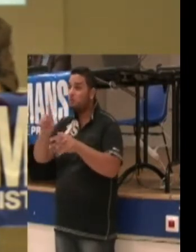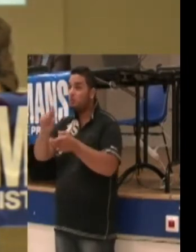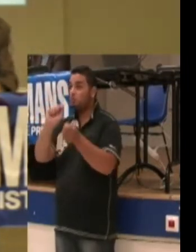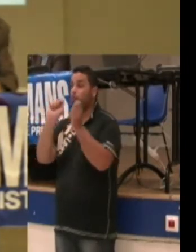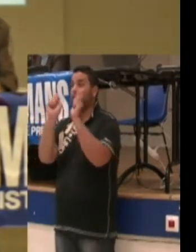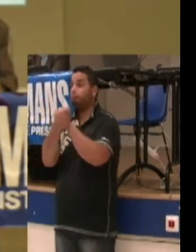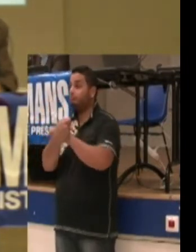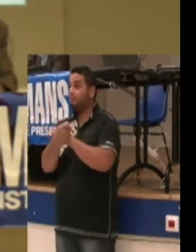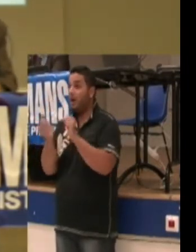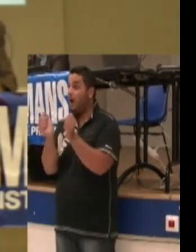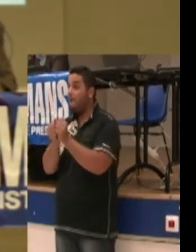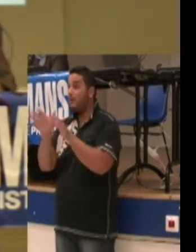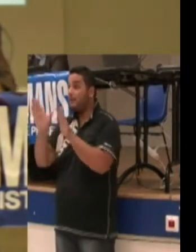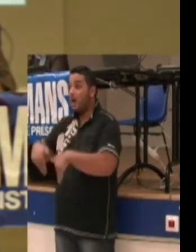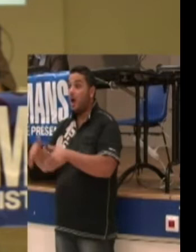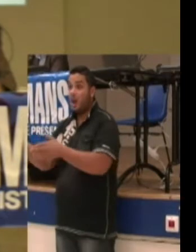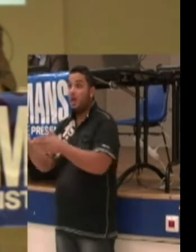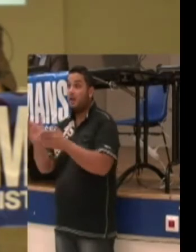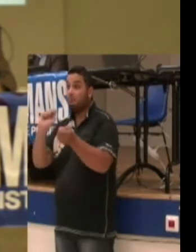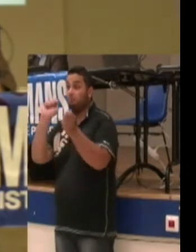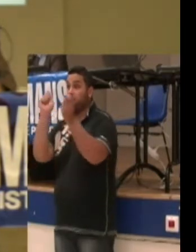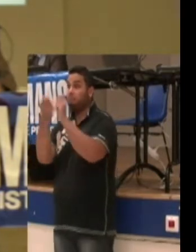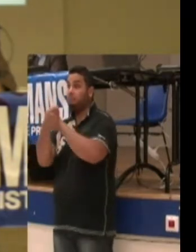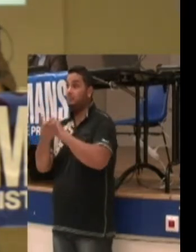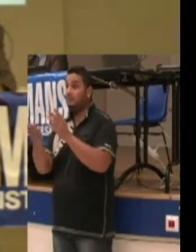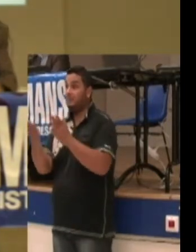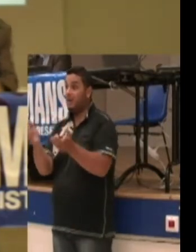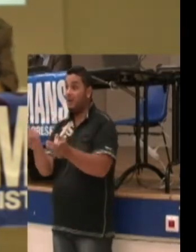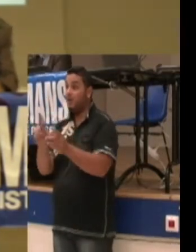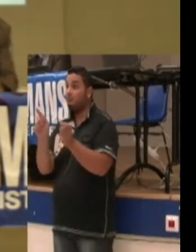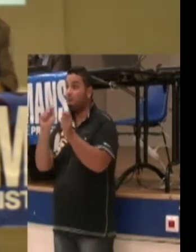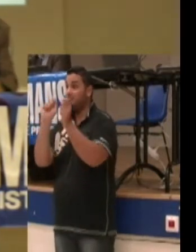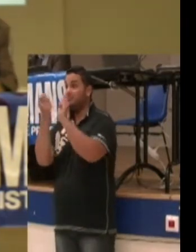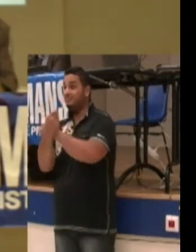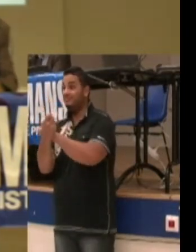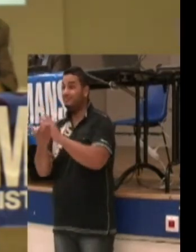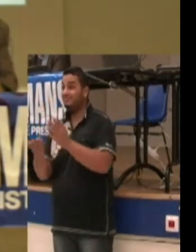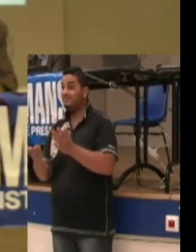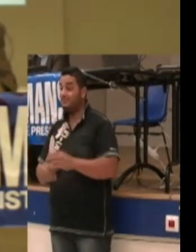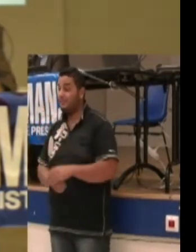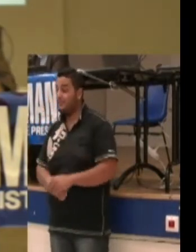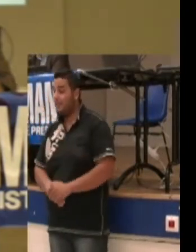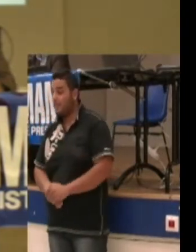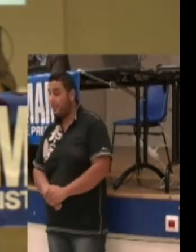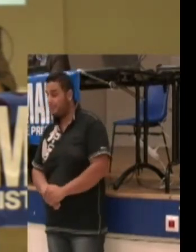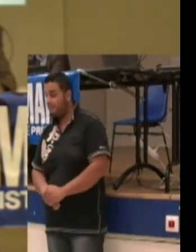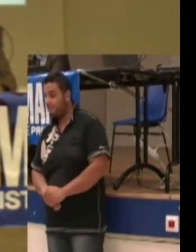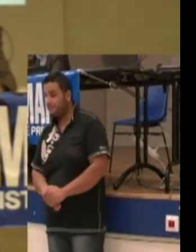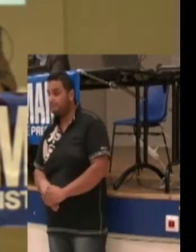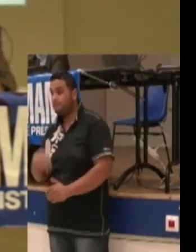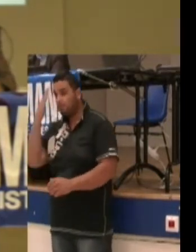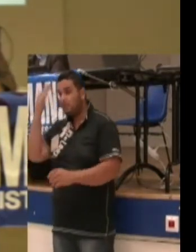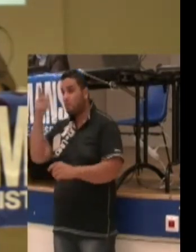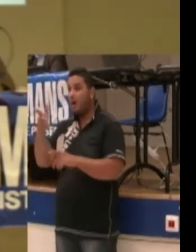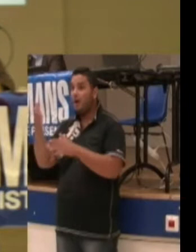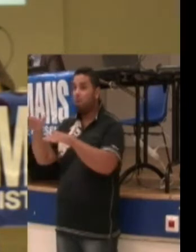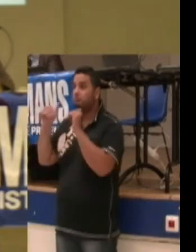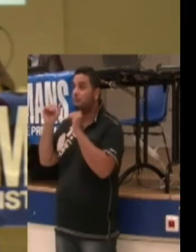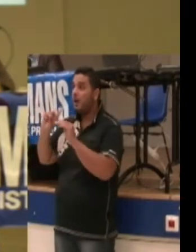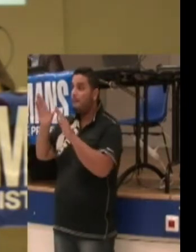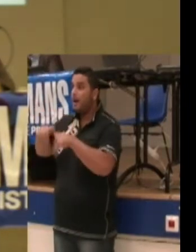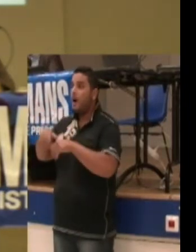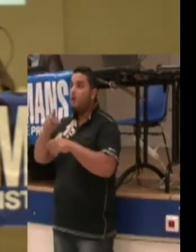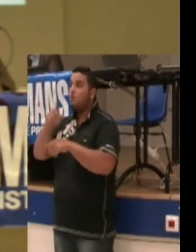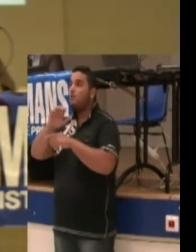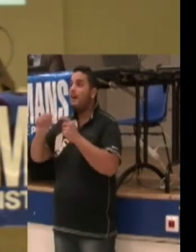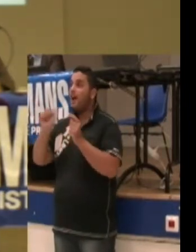toi-même, tu feras partie de l'équation. Quand tu dénigres pas le munkar, tu dénigres pas le mal, tu accepteras le